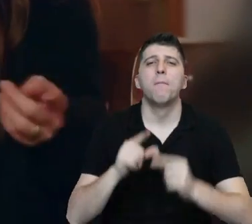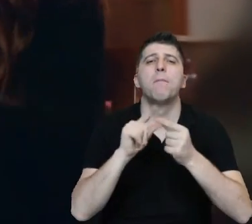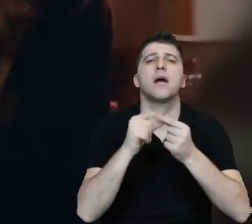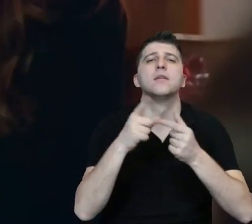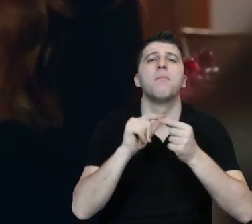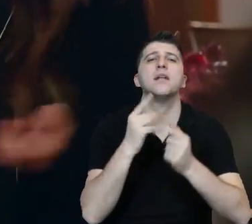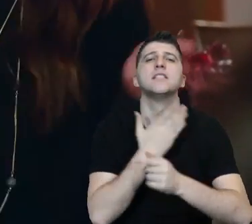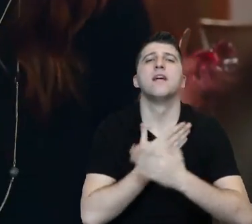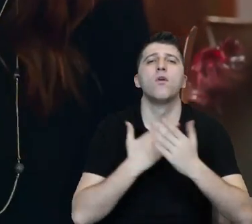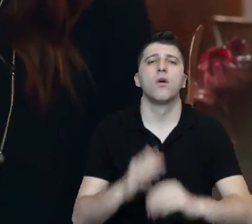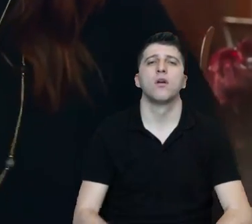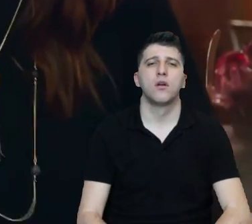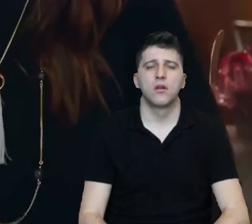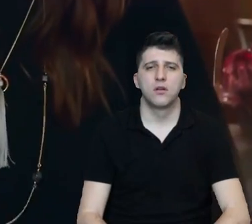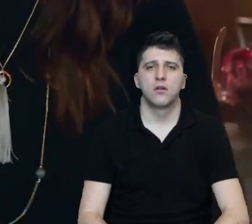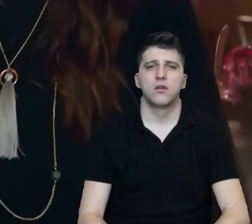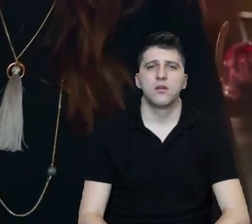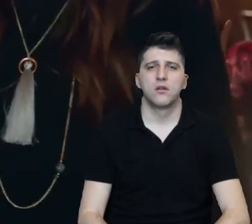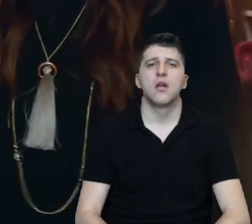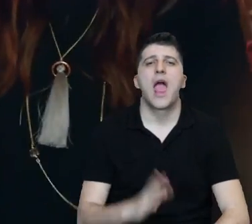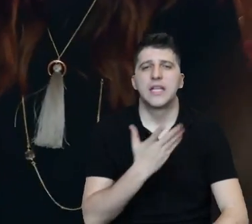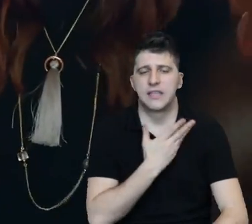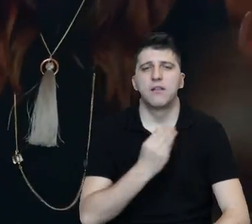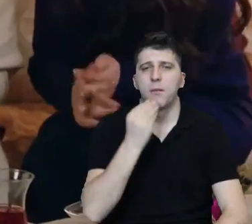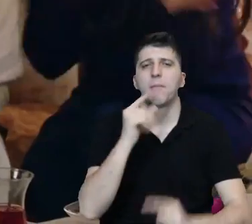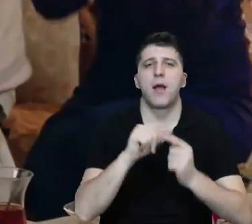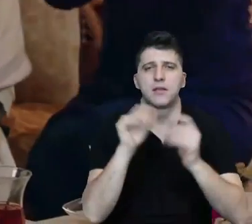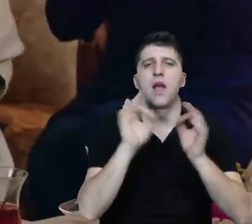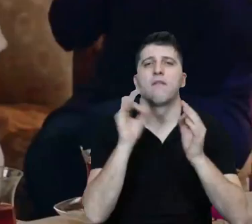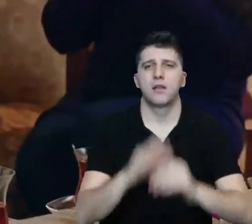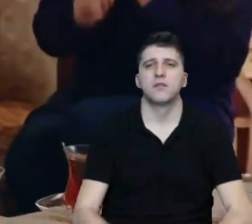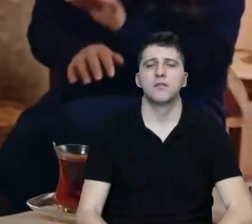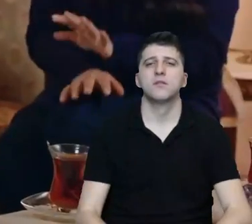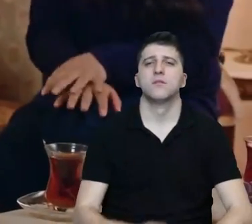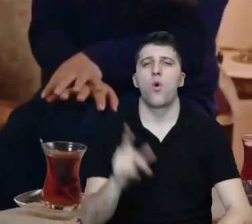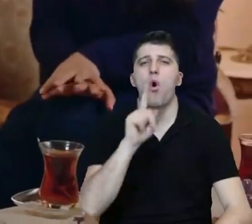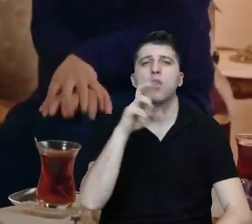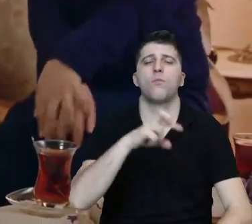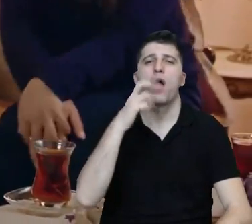Mantı, mantı. En sevdiğim yemek mantı, evet. Pompon!